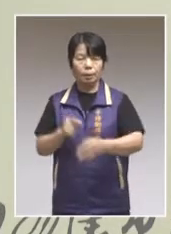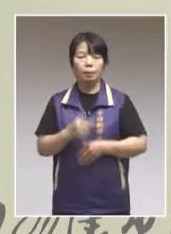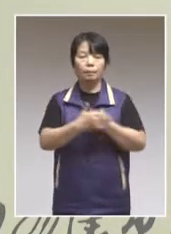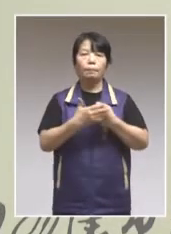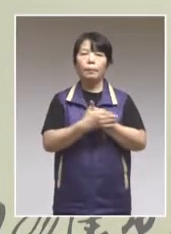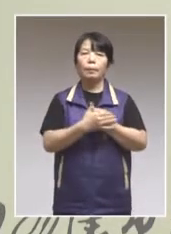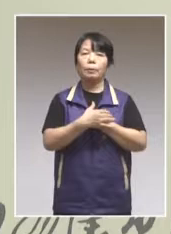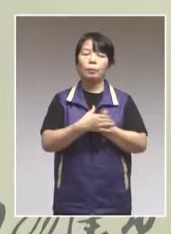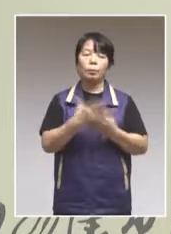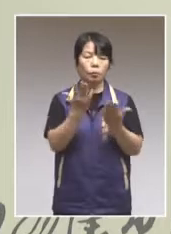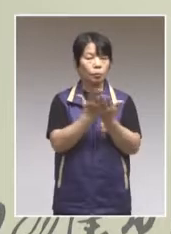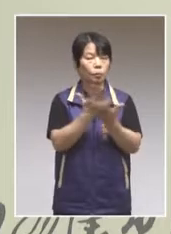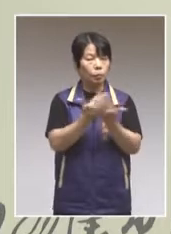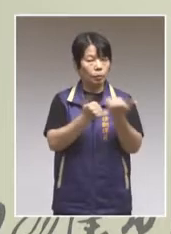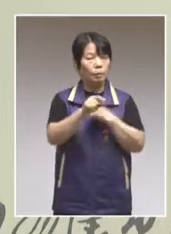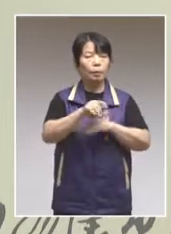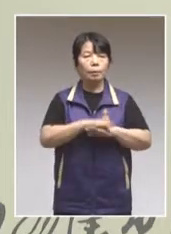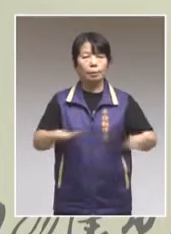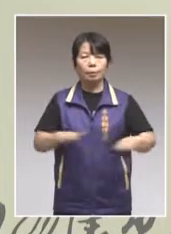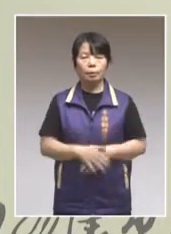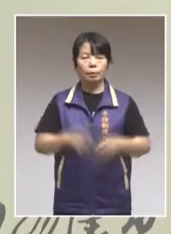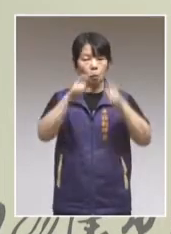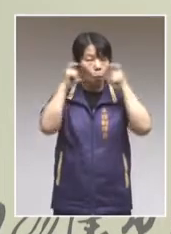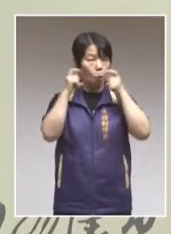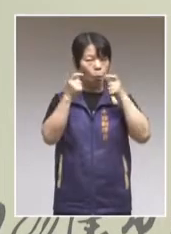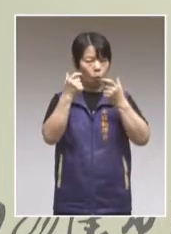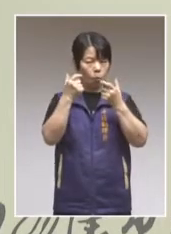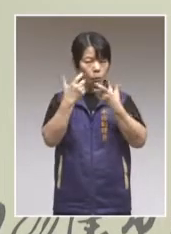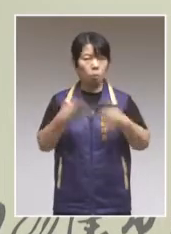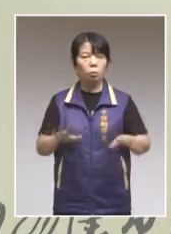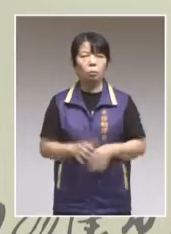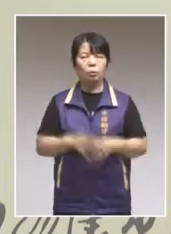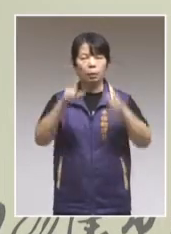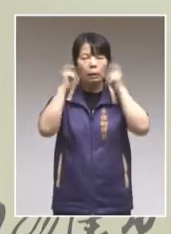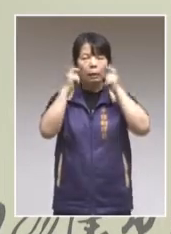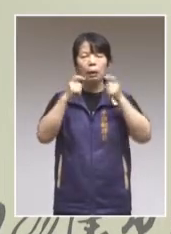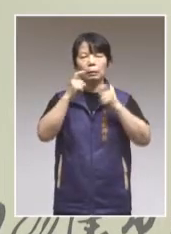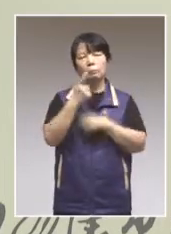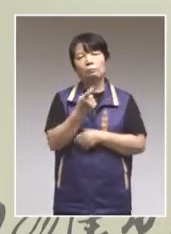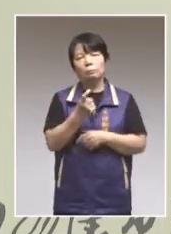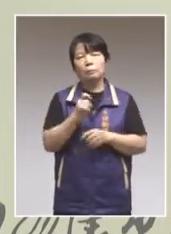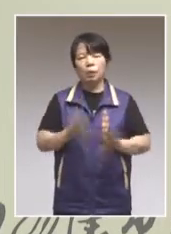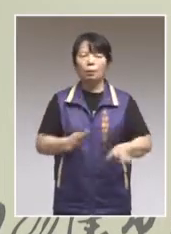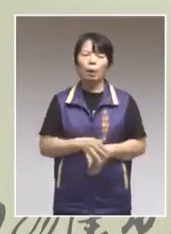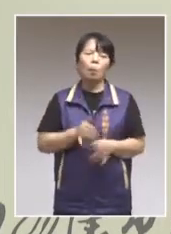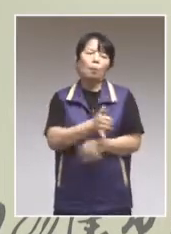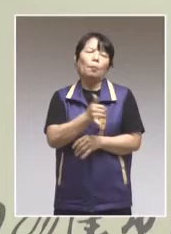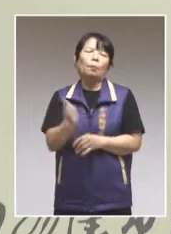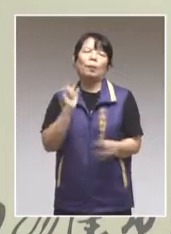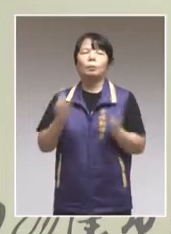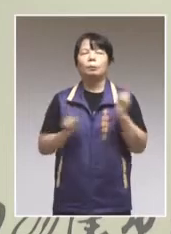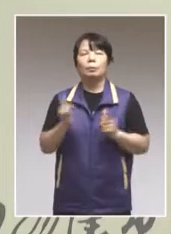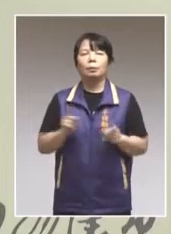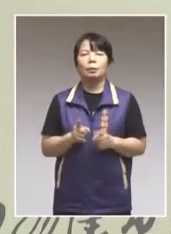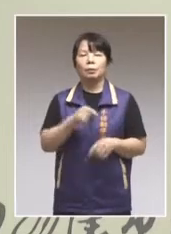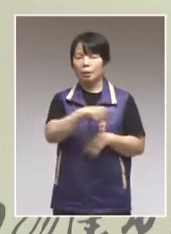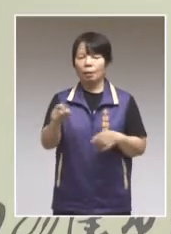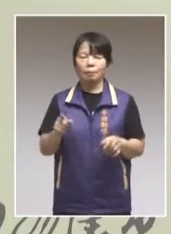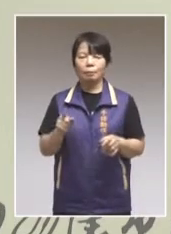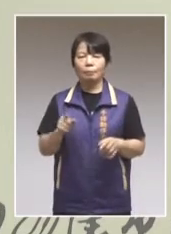安全在幼稚园因为没有戴口罩的很多，都挂不掉，口罩挂不上，掉弄啪啪照哈克大概都连在